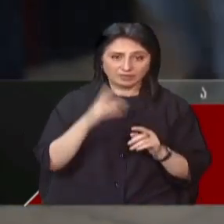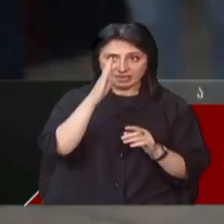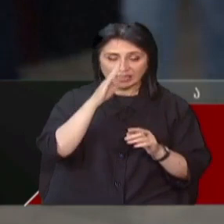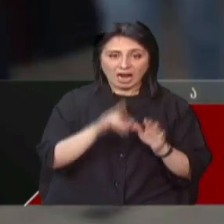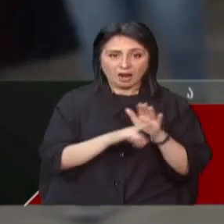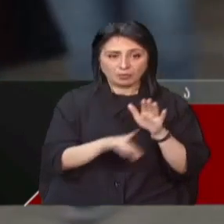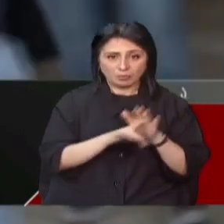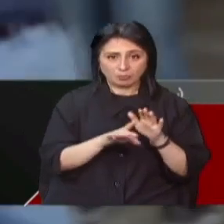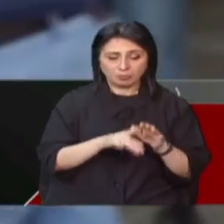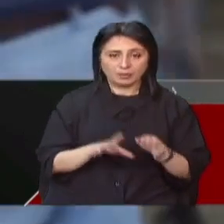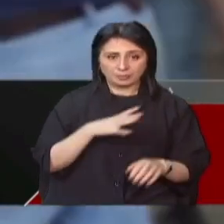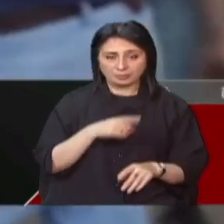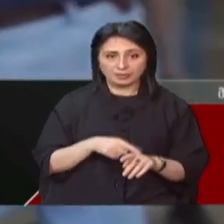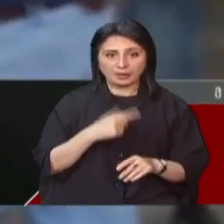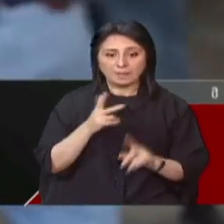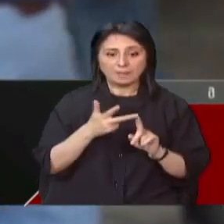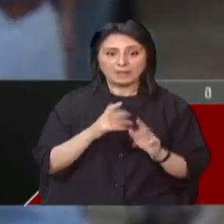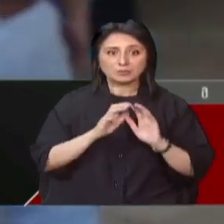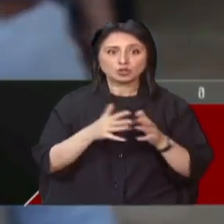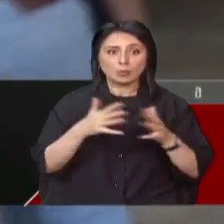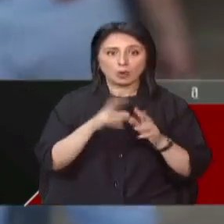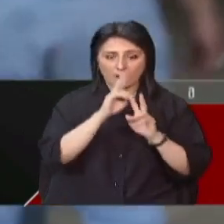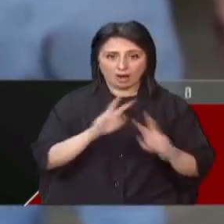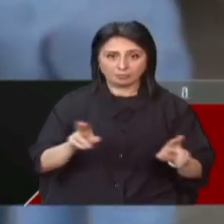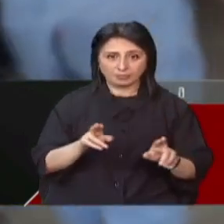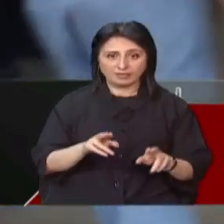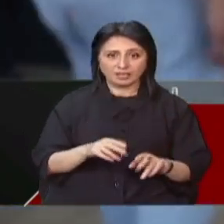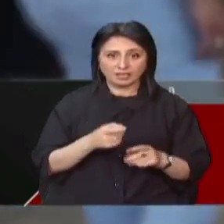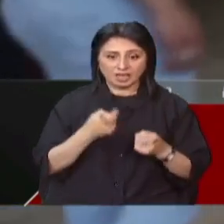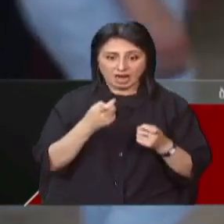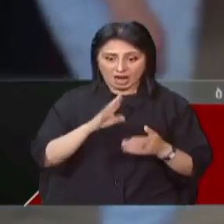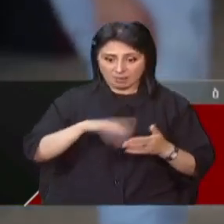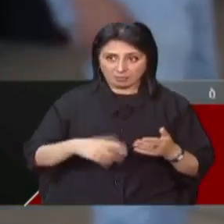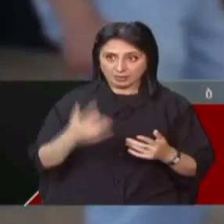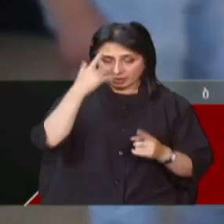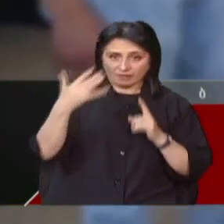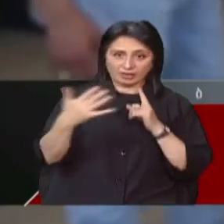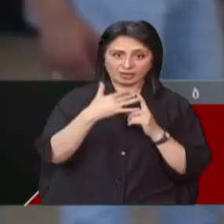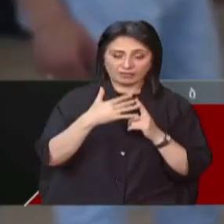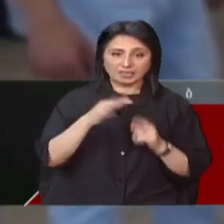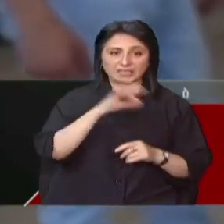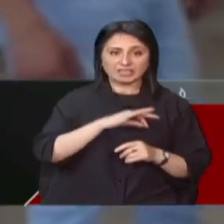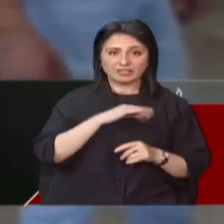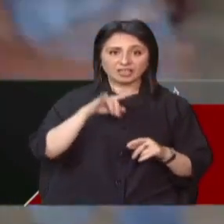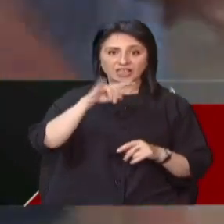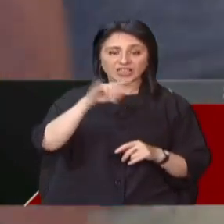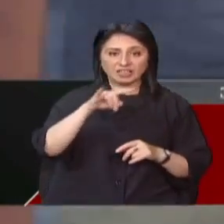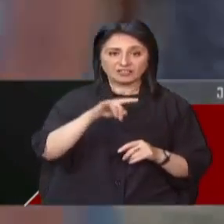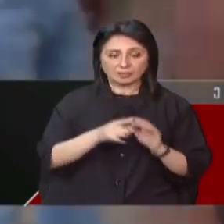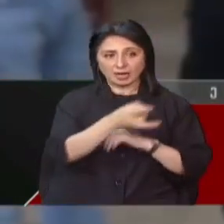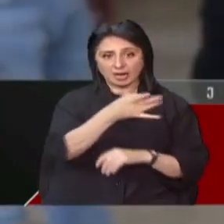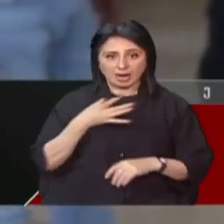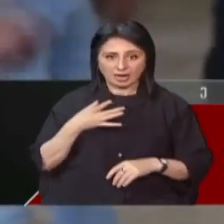საჰაერო დარტყმები და ბომბები. მესამე მსოფლიო ომს გავს. შეუიარაღებელ ხალხს ესხმიან თავს, იყენებენ თვითფრინავებს და